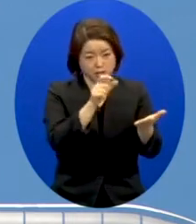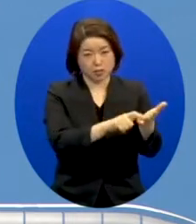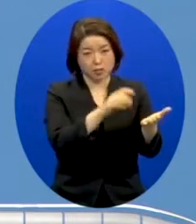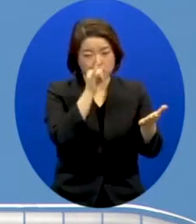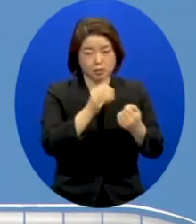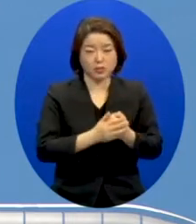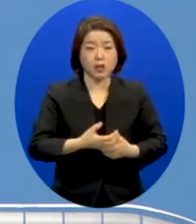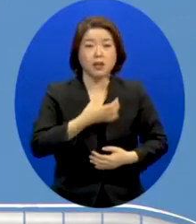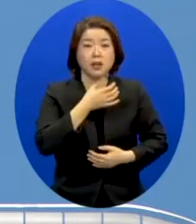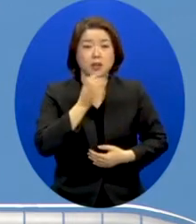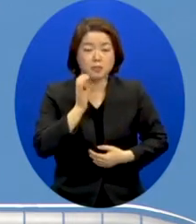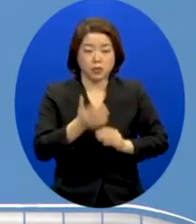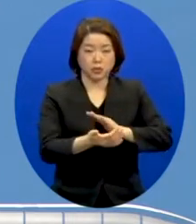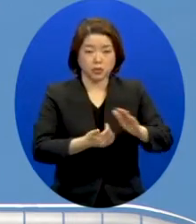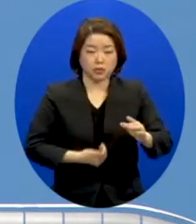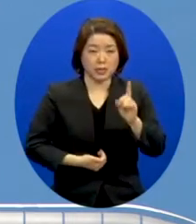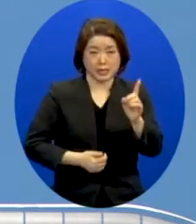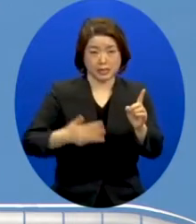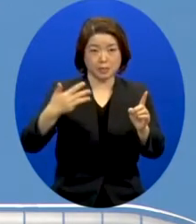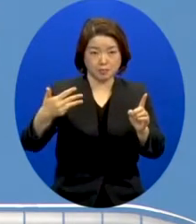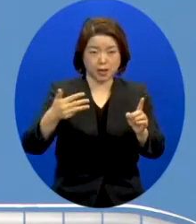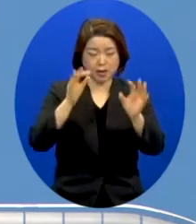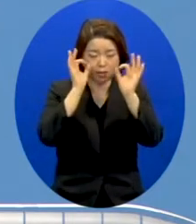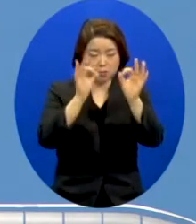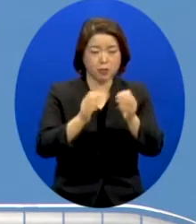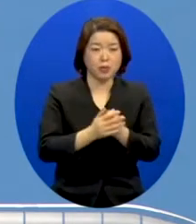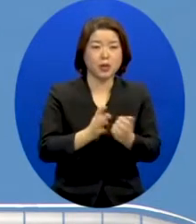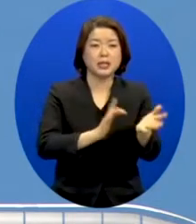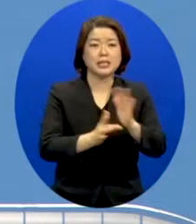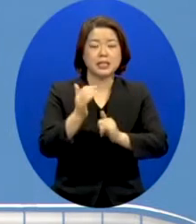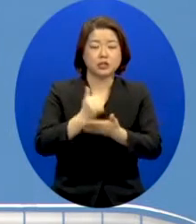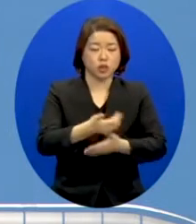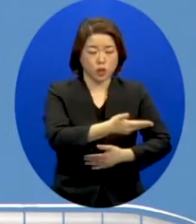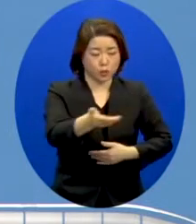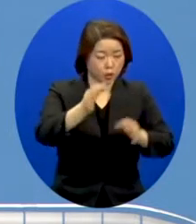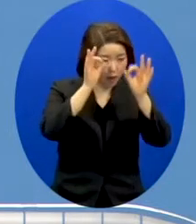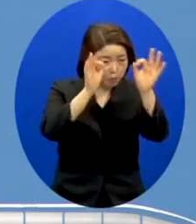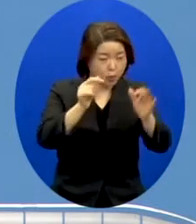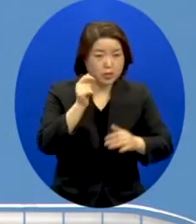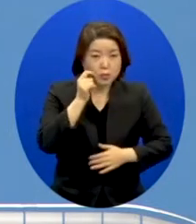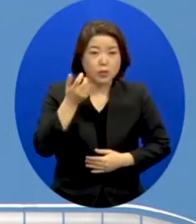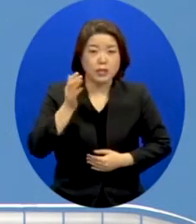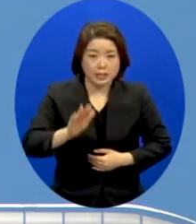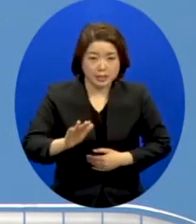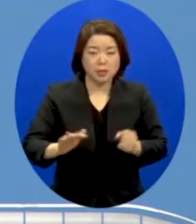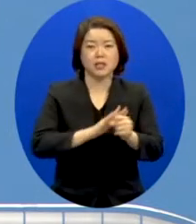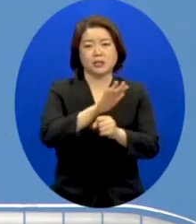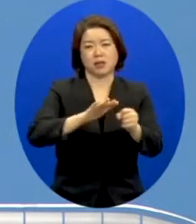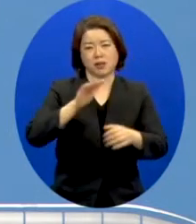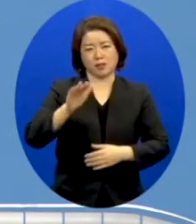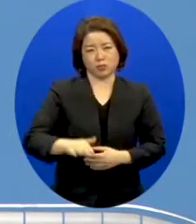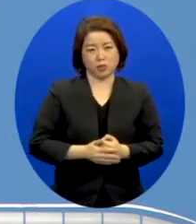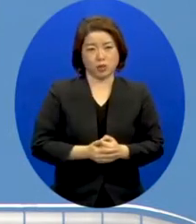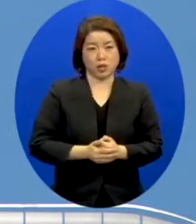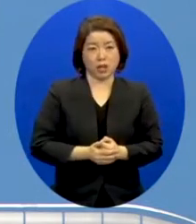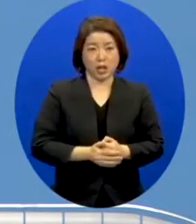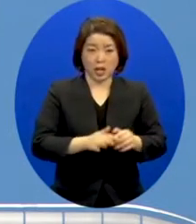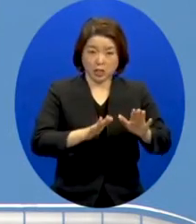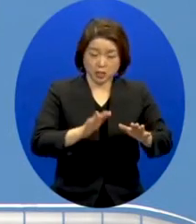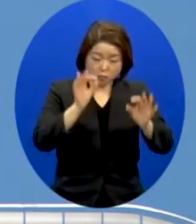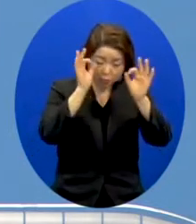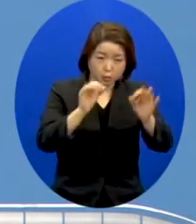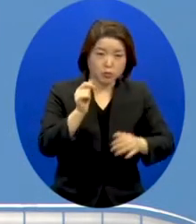베드로 서 베드로전서 1장 8절에 예수를 너희가 보지 못하였으나 사랑하는 돋아 이제도 보지 못하나